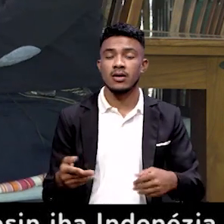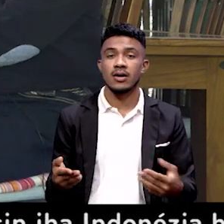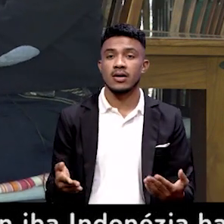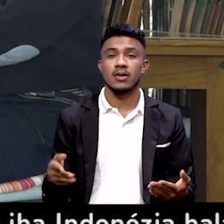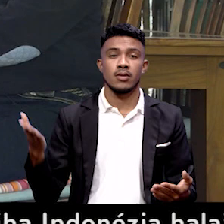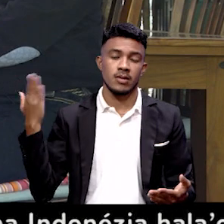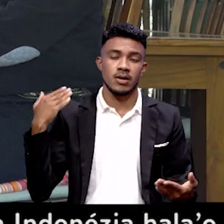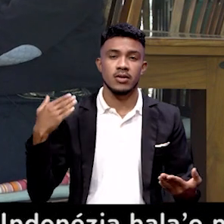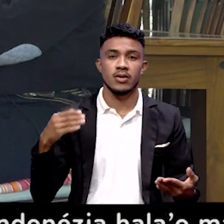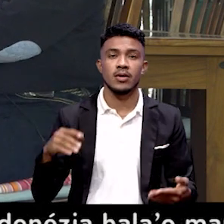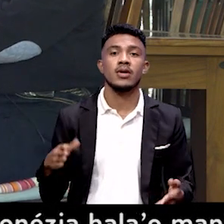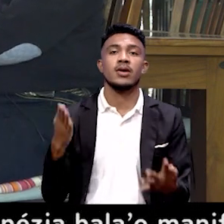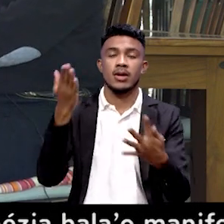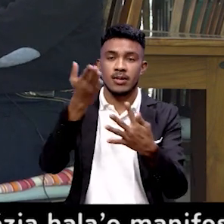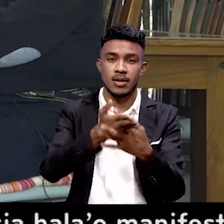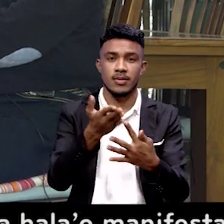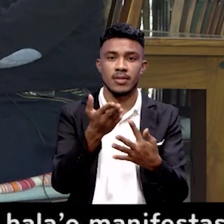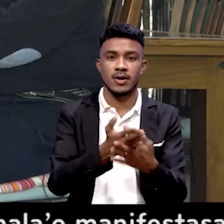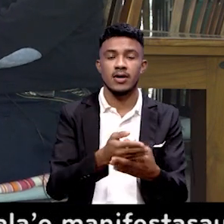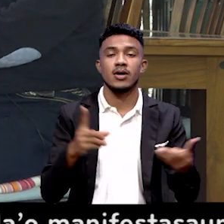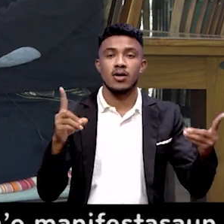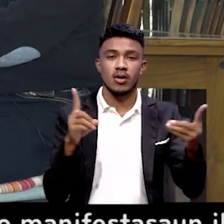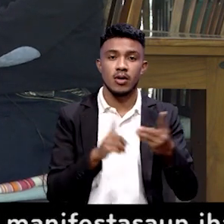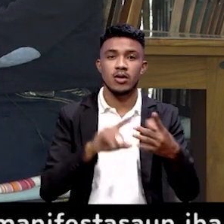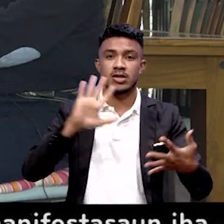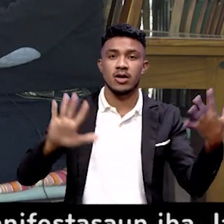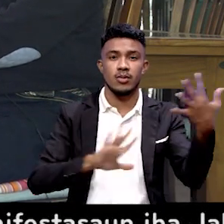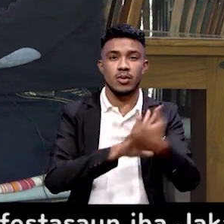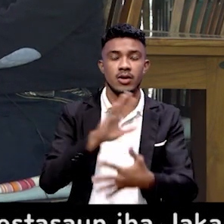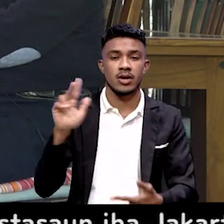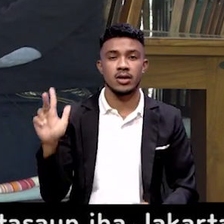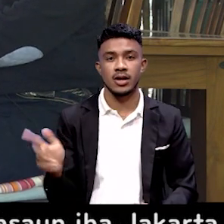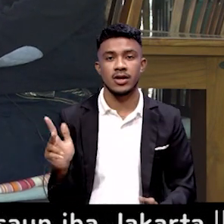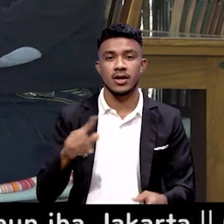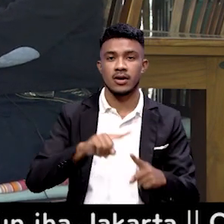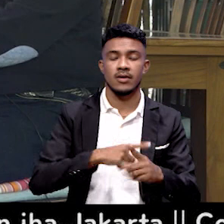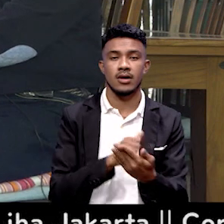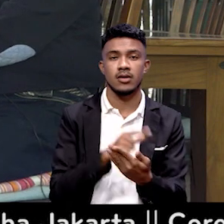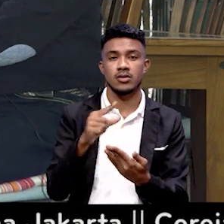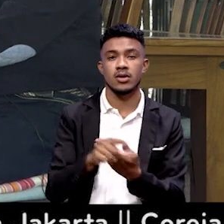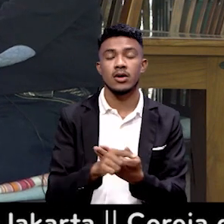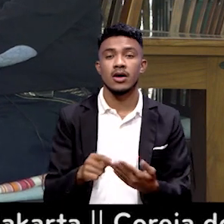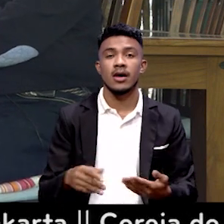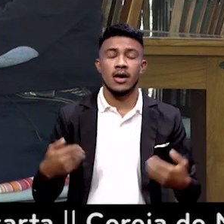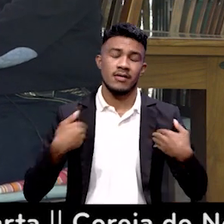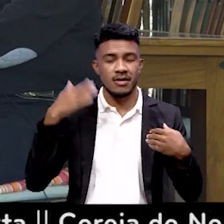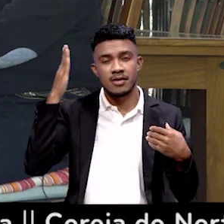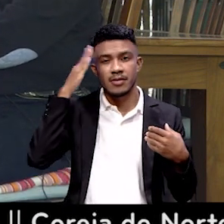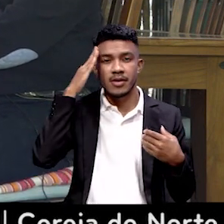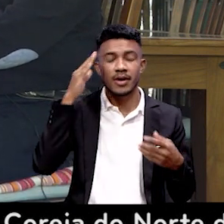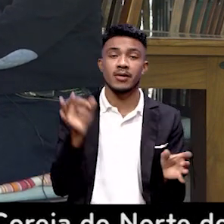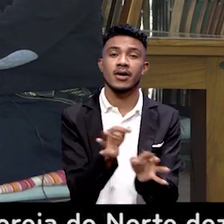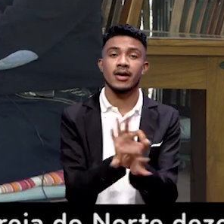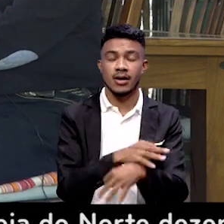la consulta popolare, e la mossa noi a tu a dia consulta popolare, tamba